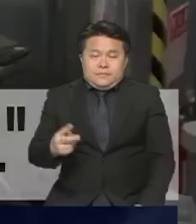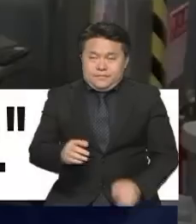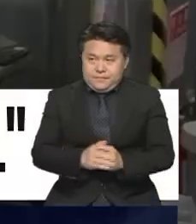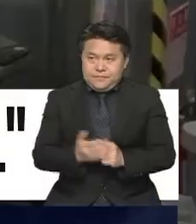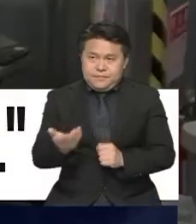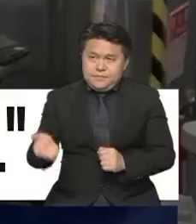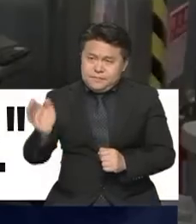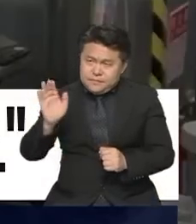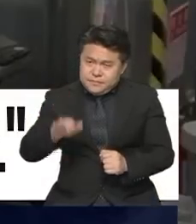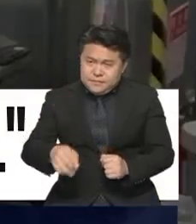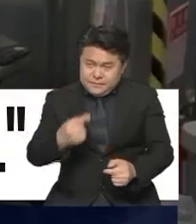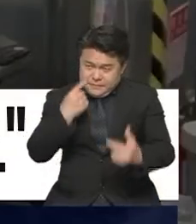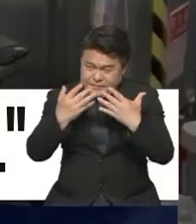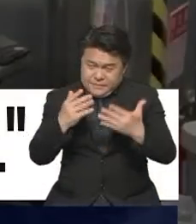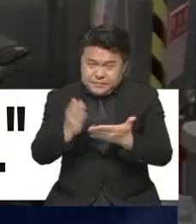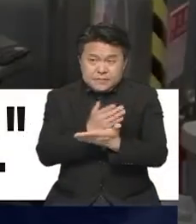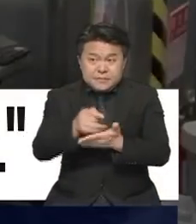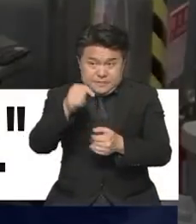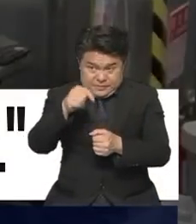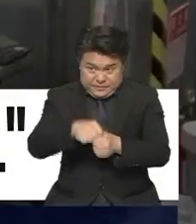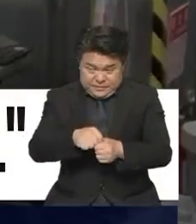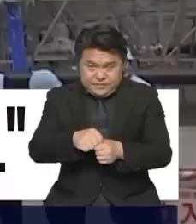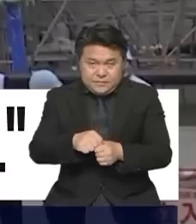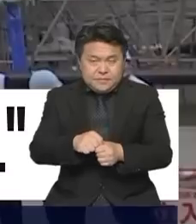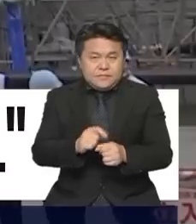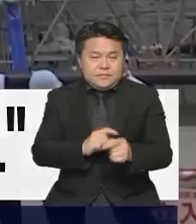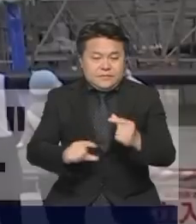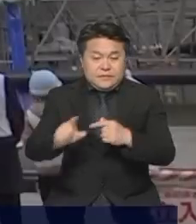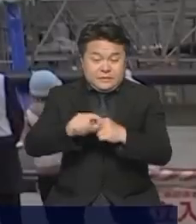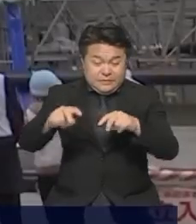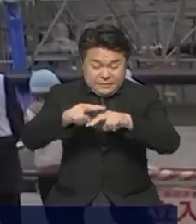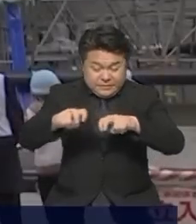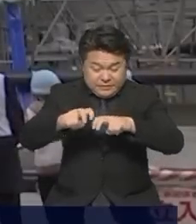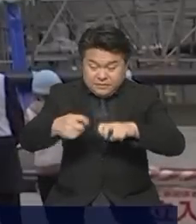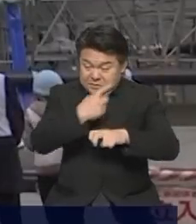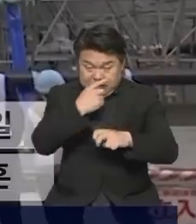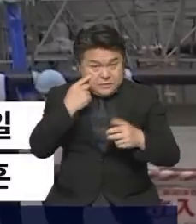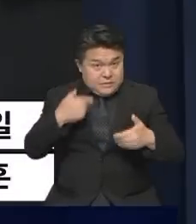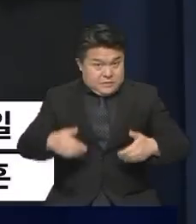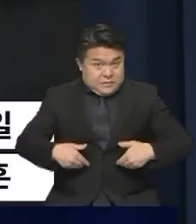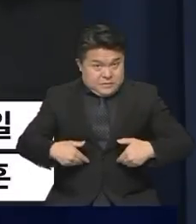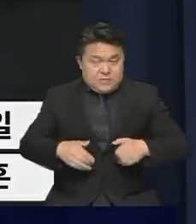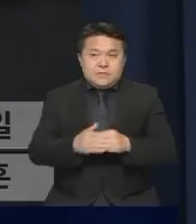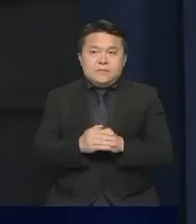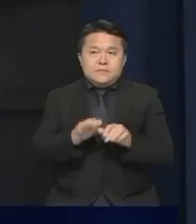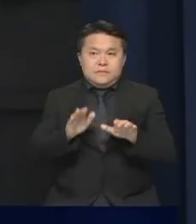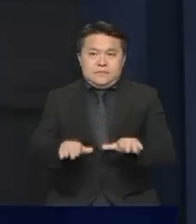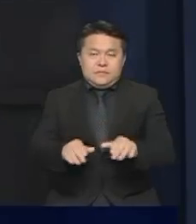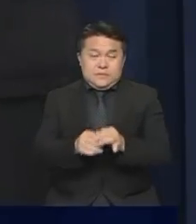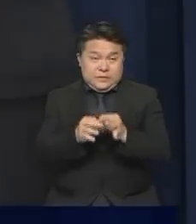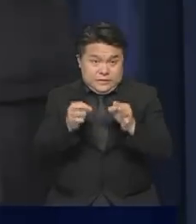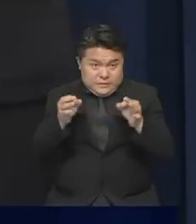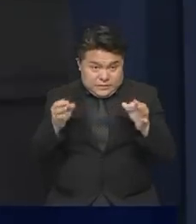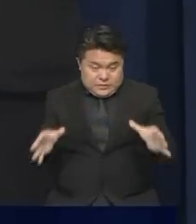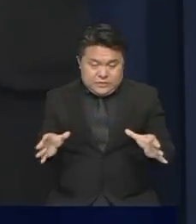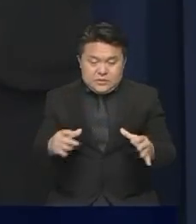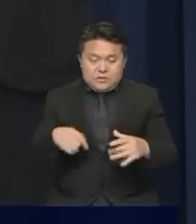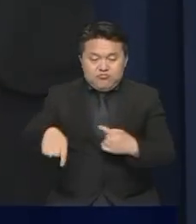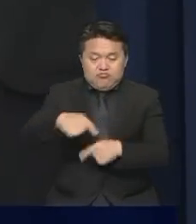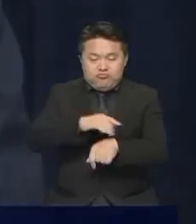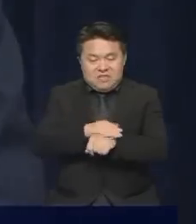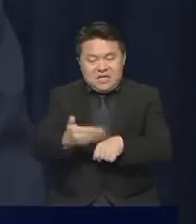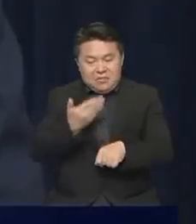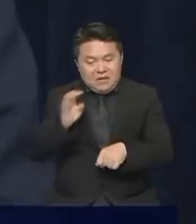시찰단은 다만 보다 정밀한 판단을 위해서는 추가 분석과 확인이 필요하다며 특히 장기간 안정적인 운영